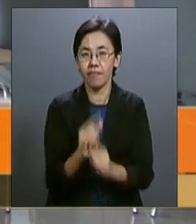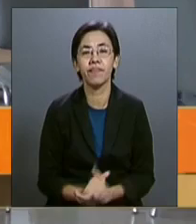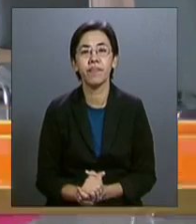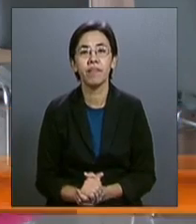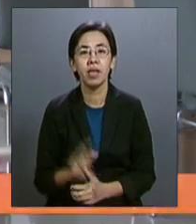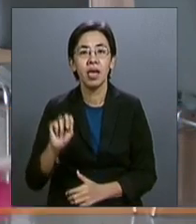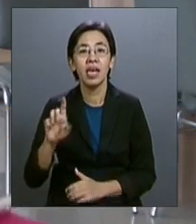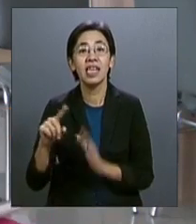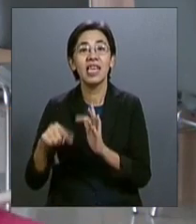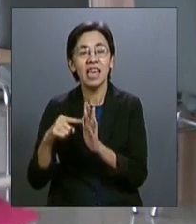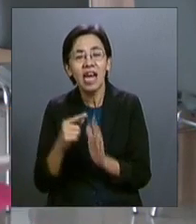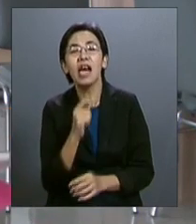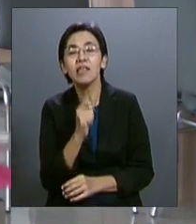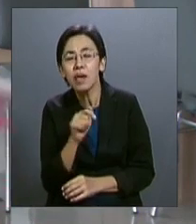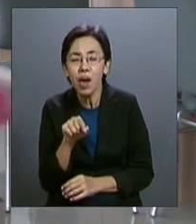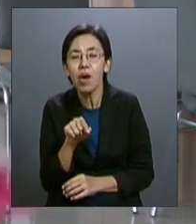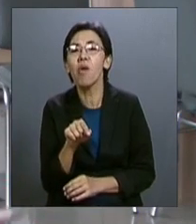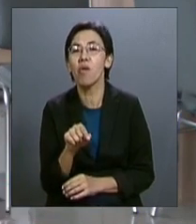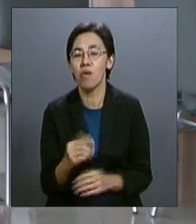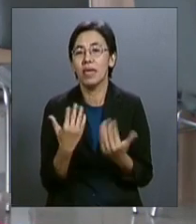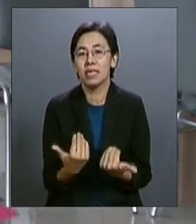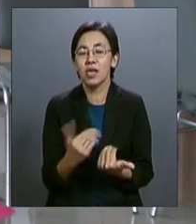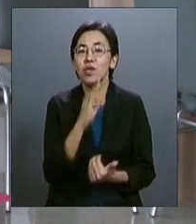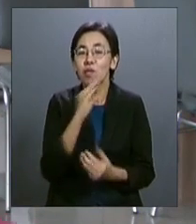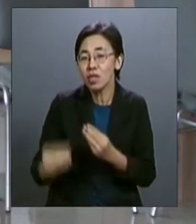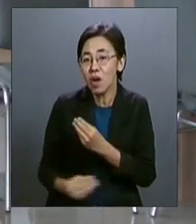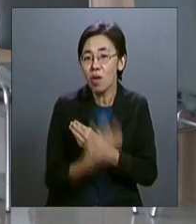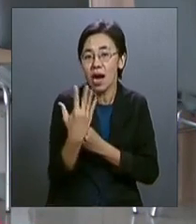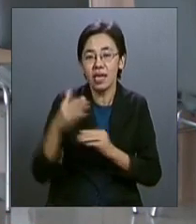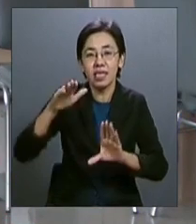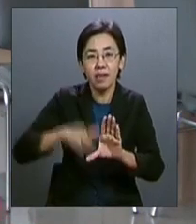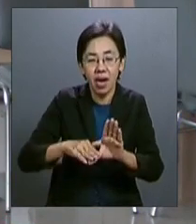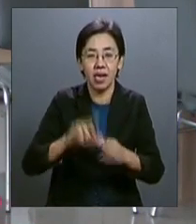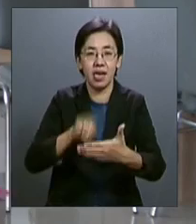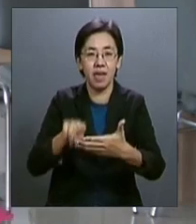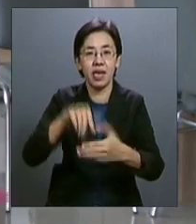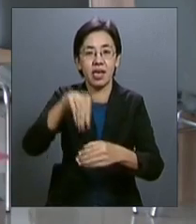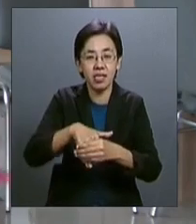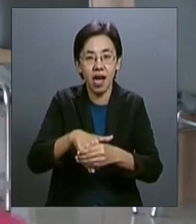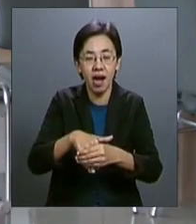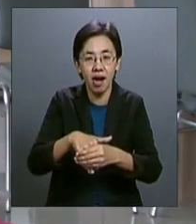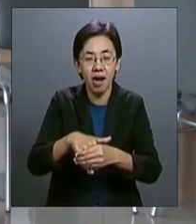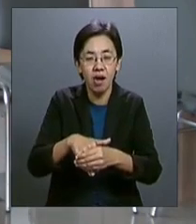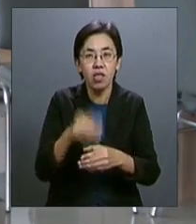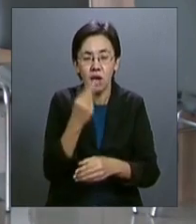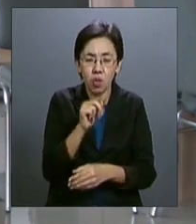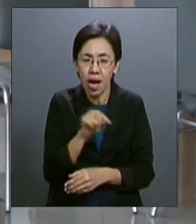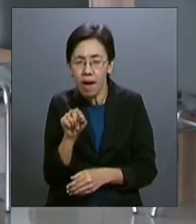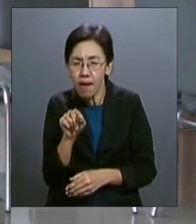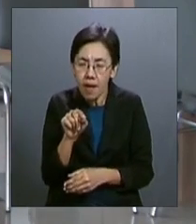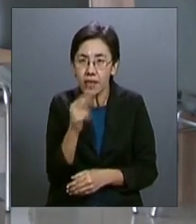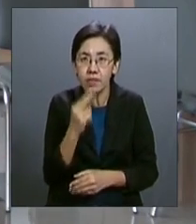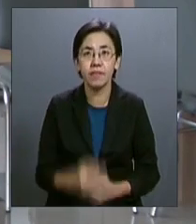มาชิกพรรคในวันนี้ระบุว่าหากได้รับโอกาสลงสมัครรับเลือกตั้งก็จะเลือกสถานะใดสถานะหนึ่งในสุดท้าย